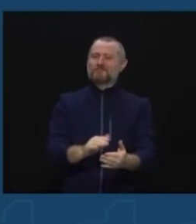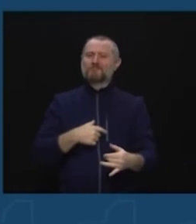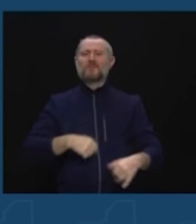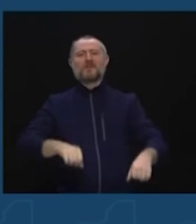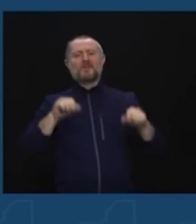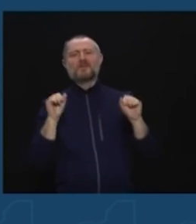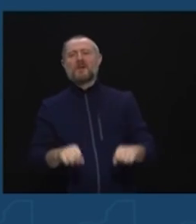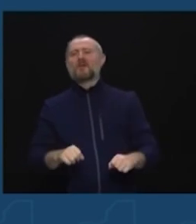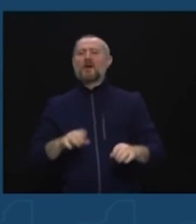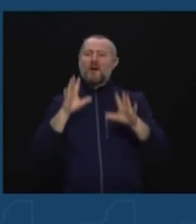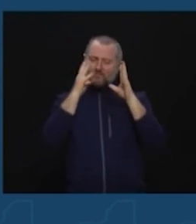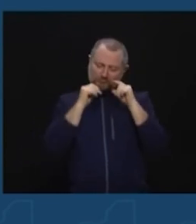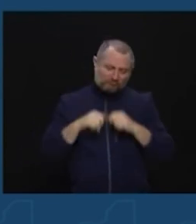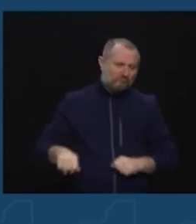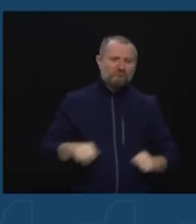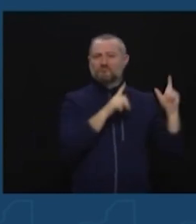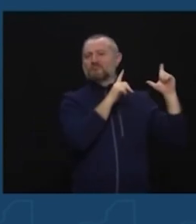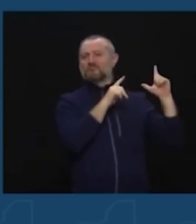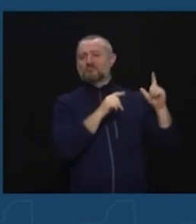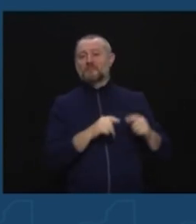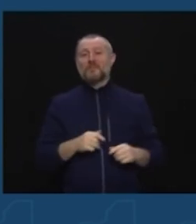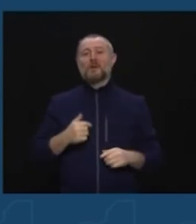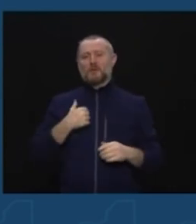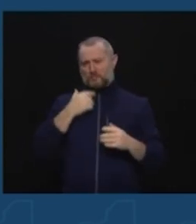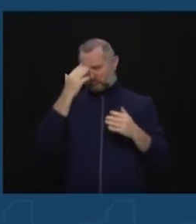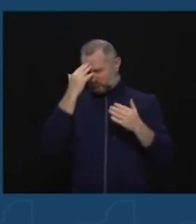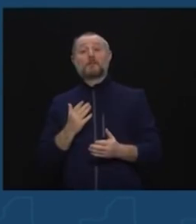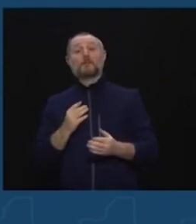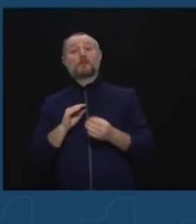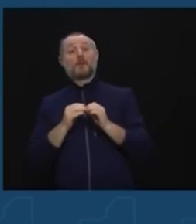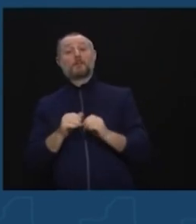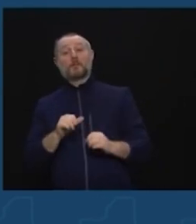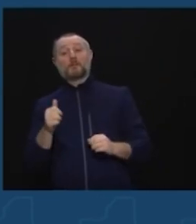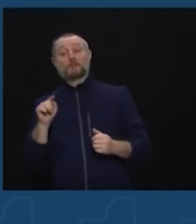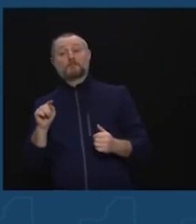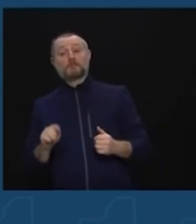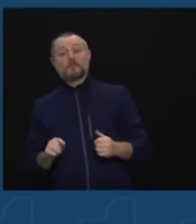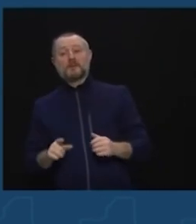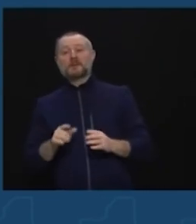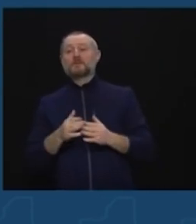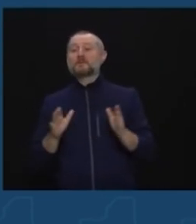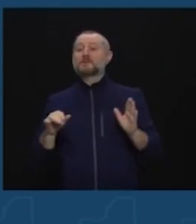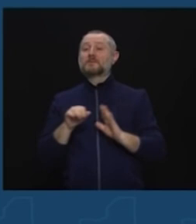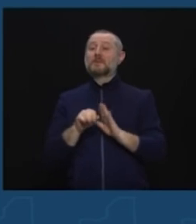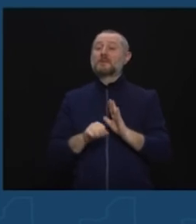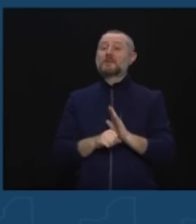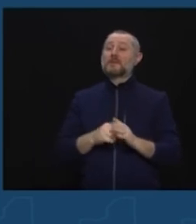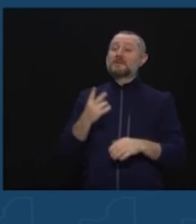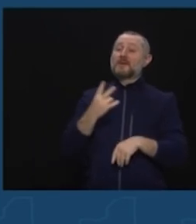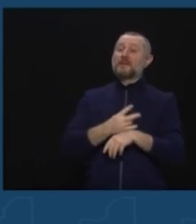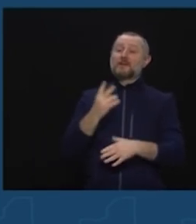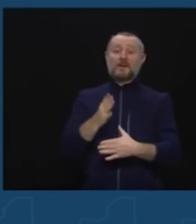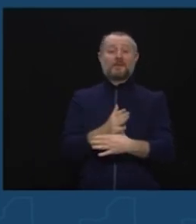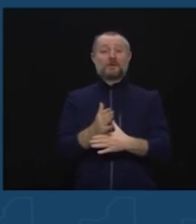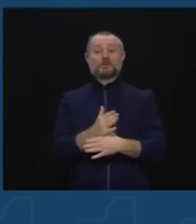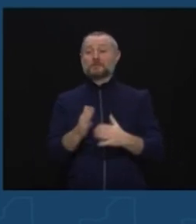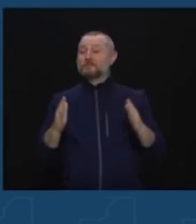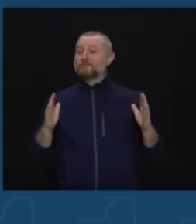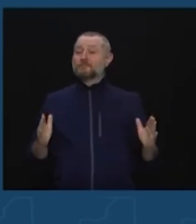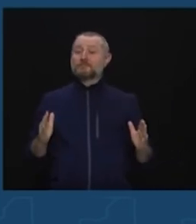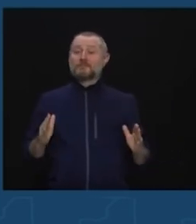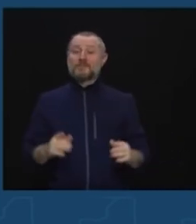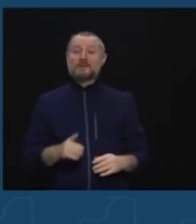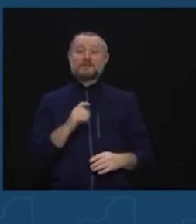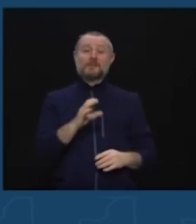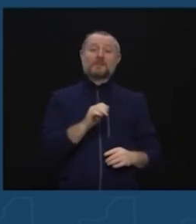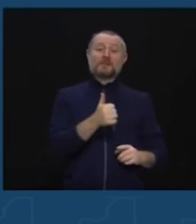실내에서의 마스크 착용 여부를 결정할 수 있게 됐습니다 뉴욕주 에 따르면 지난 8일 기준 하루 신규 확진 자는